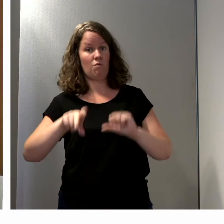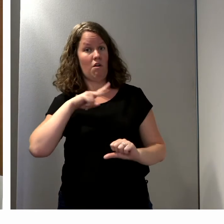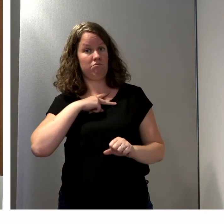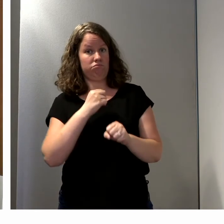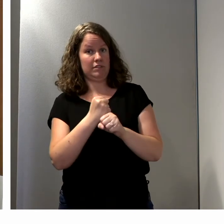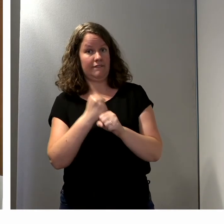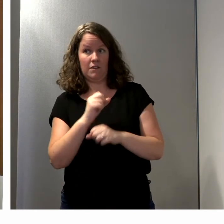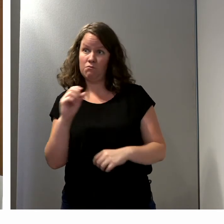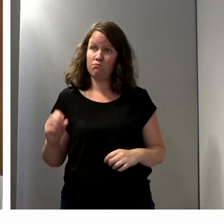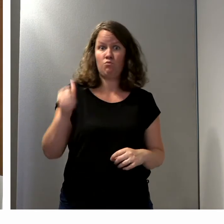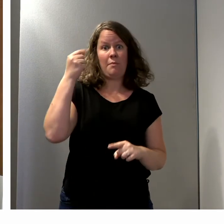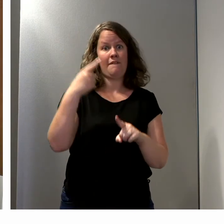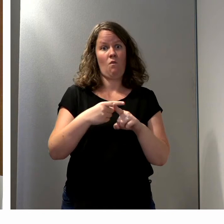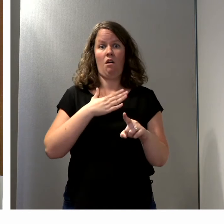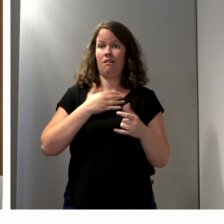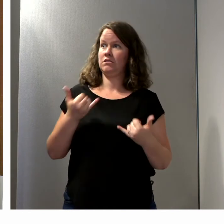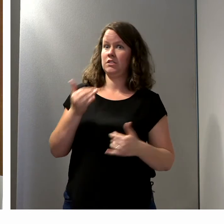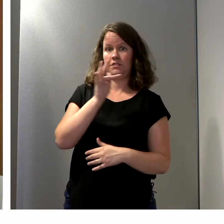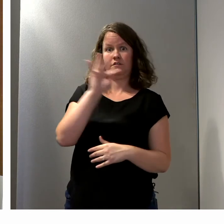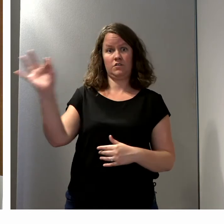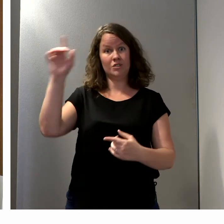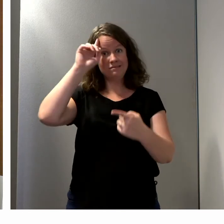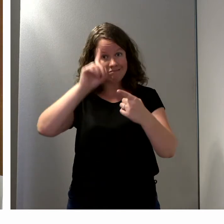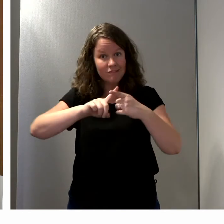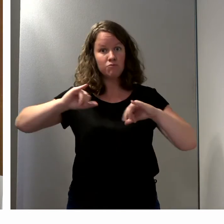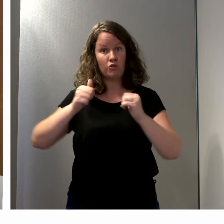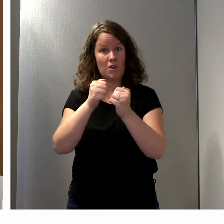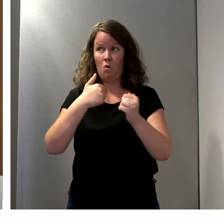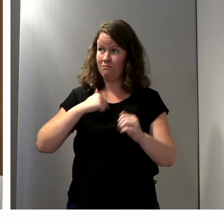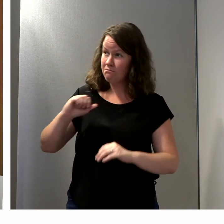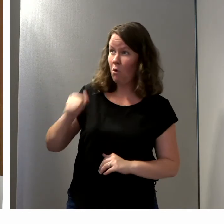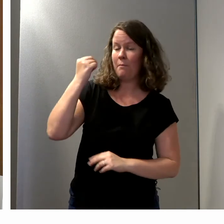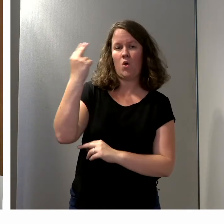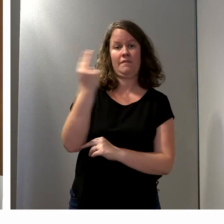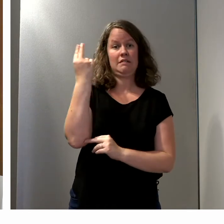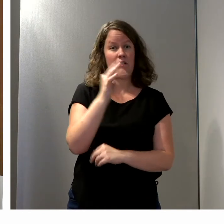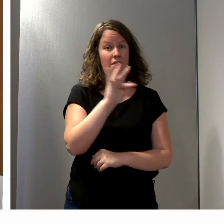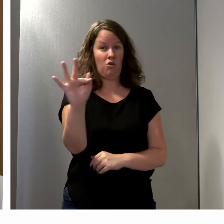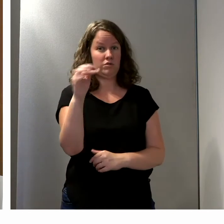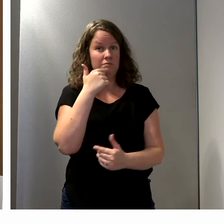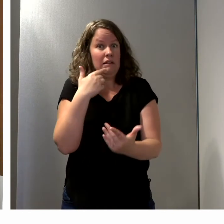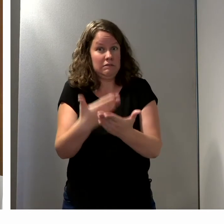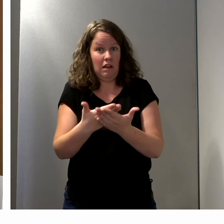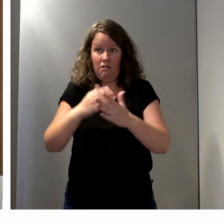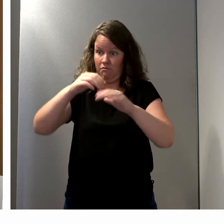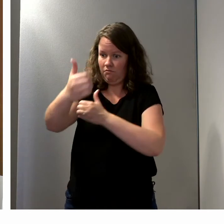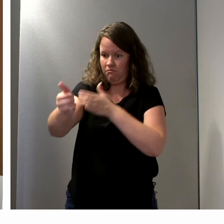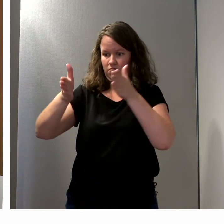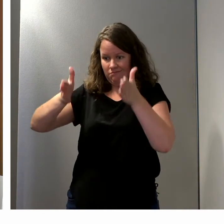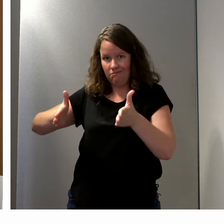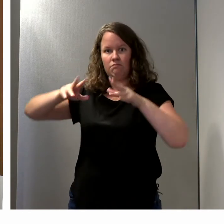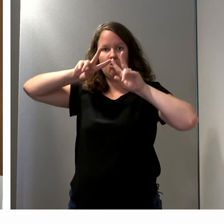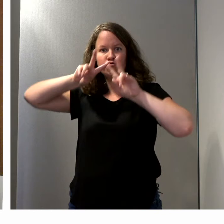avoir adopté comme sujet de recherche possible le jeu vidéo. Donc on est sur un environnement qui est